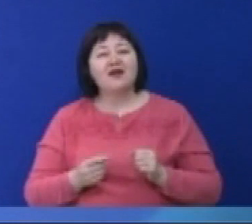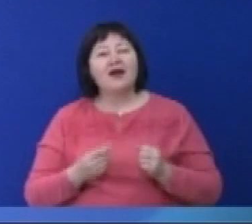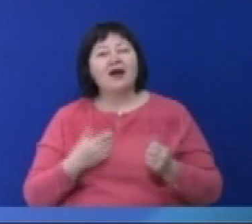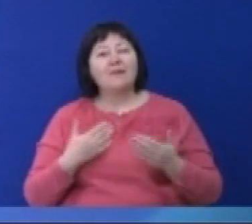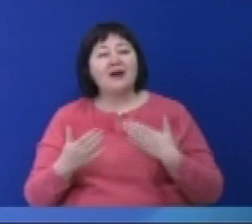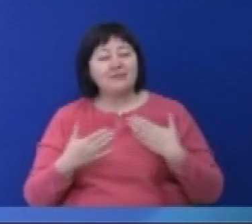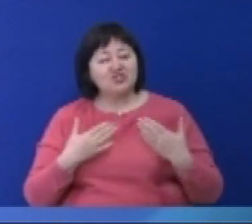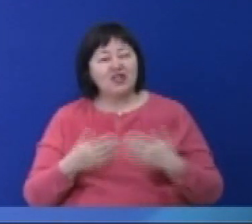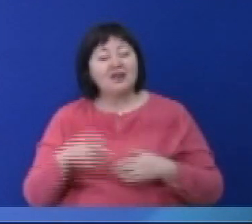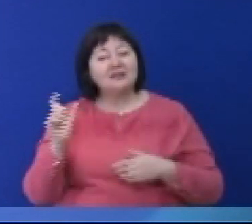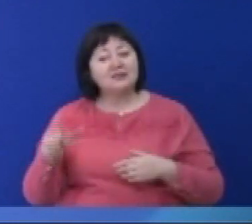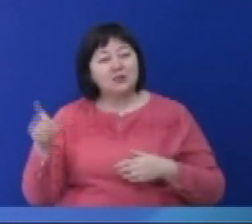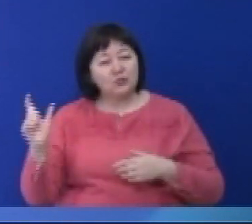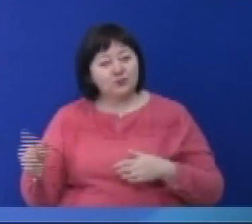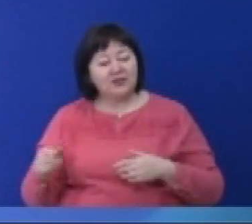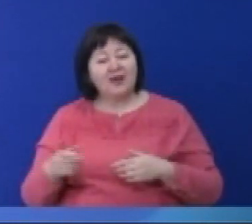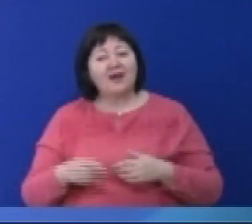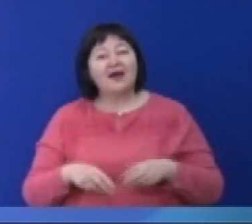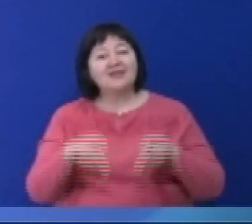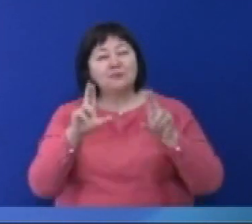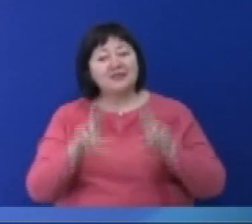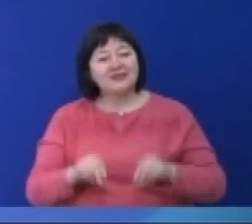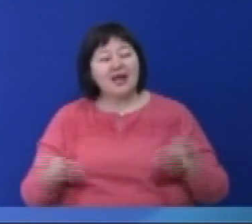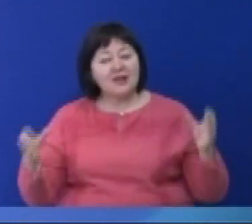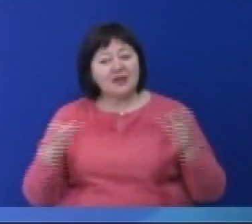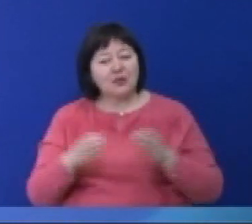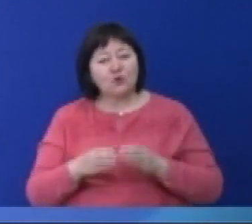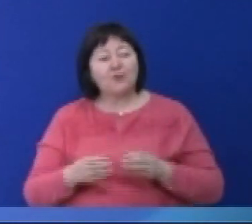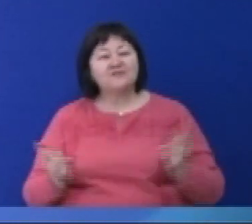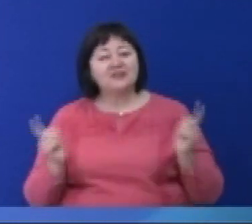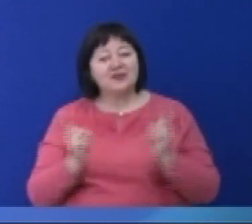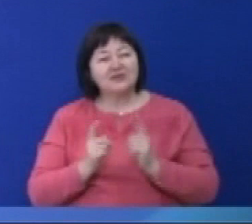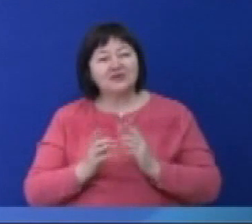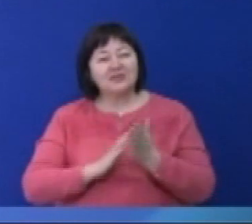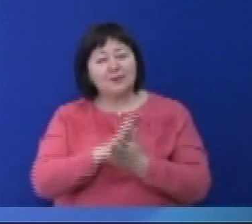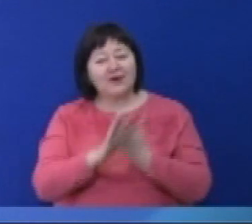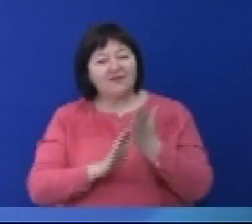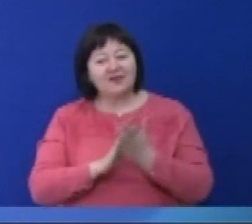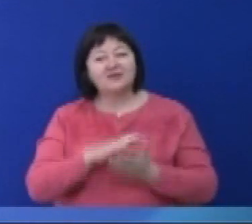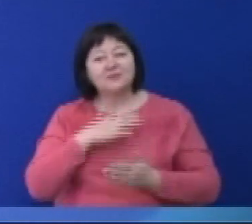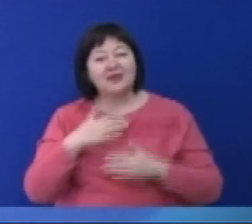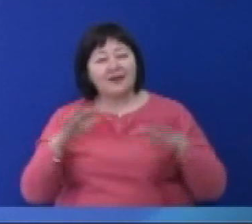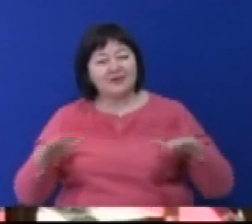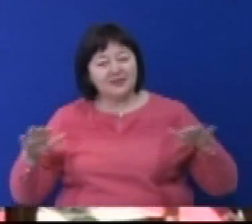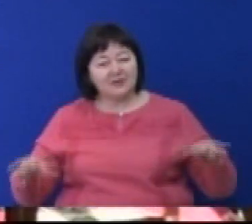бойынша қабылдады. Арнайы топ жұмыс сапарының бағдарламасына сәйкес көппалалы отбасыларында болды.